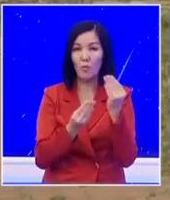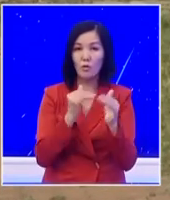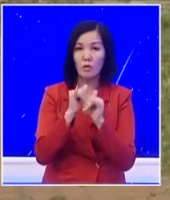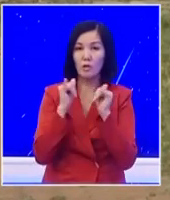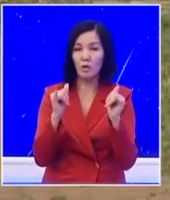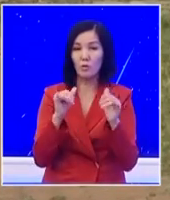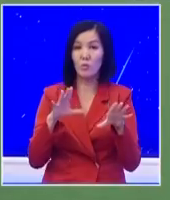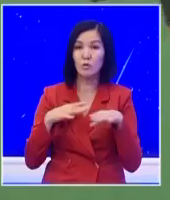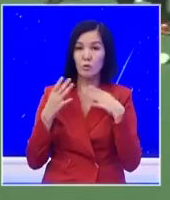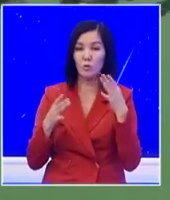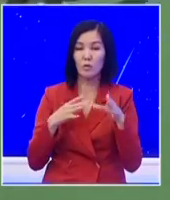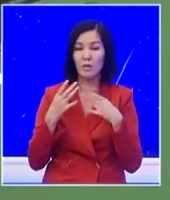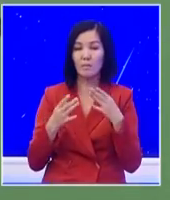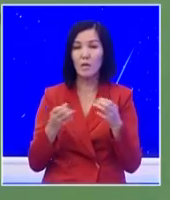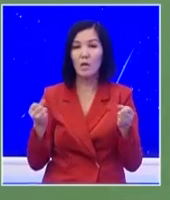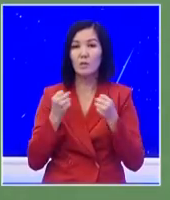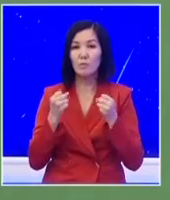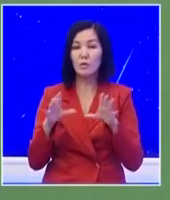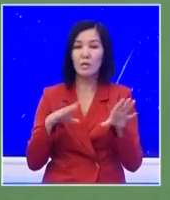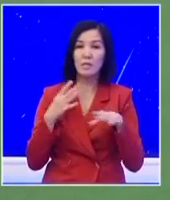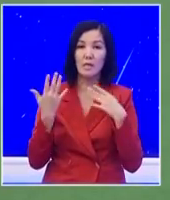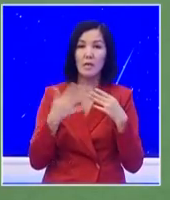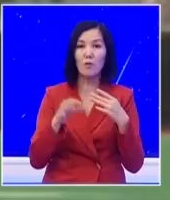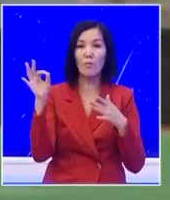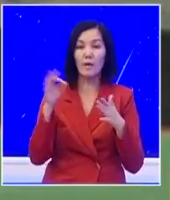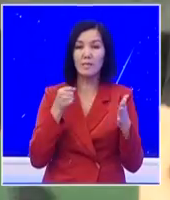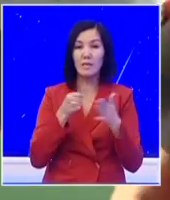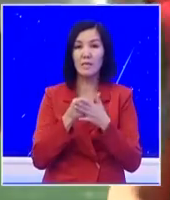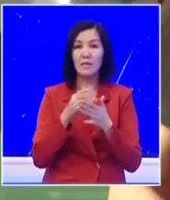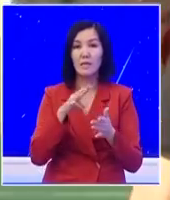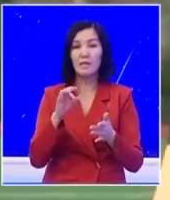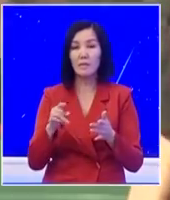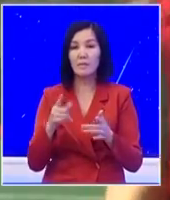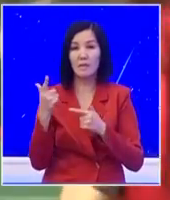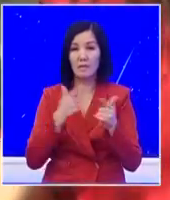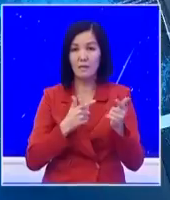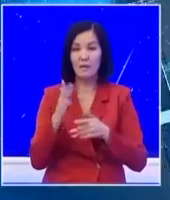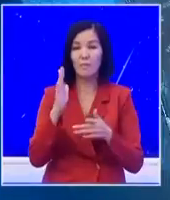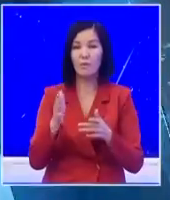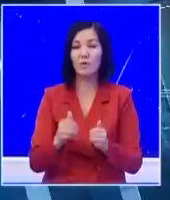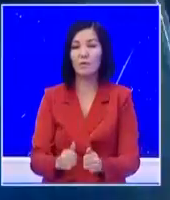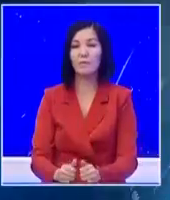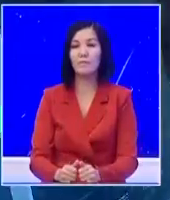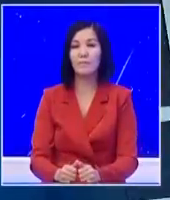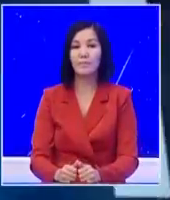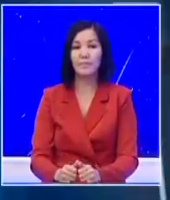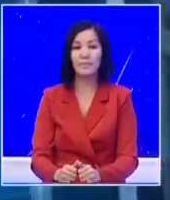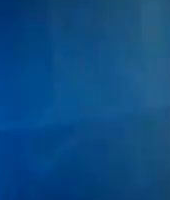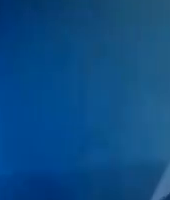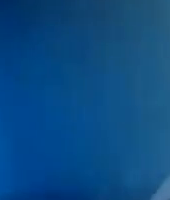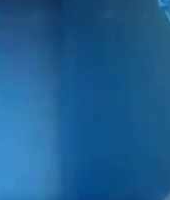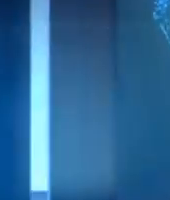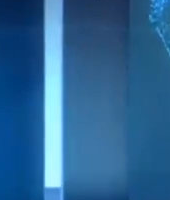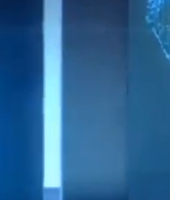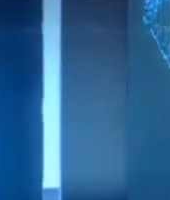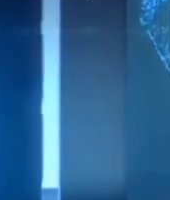жұмыс істейміз. Қазір спортшылардың дайындығы деңгейі 50%-ға жеткен. Тамыз айына дейін нағыз бабына келеді, дейді бапкерлер. Жарқын Нұрланұлы, Мәди Байбосынов,